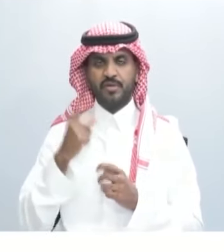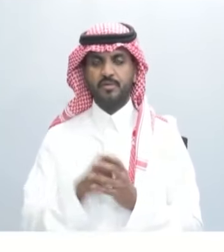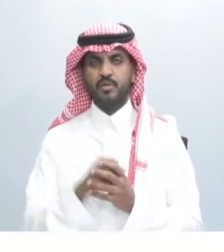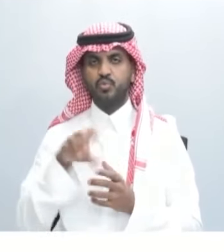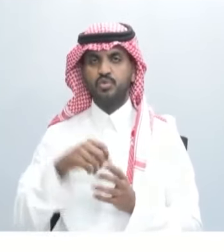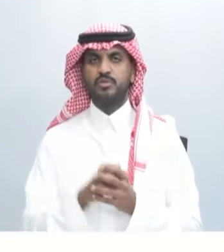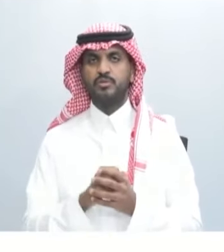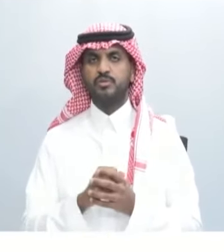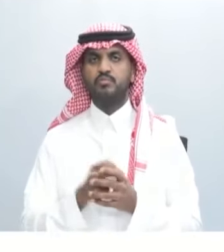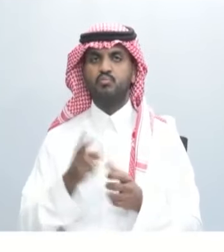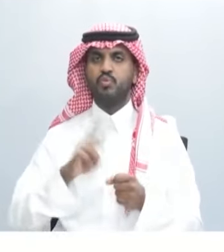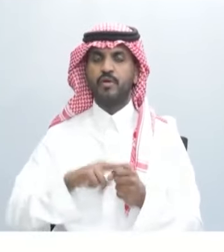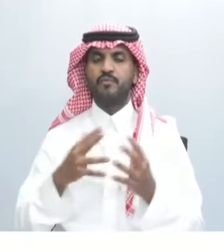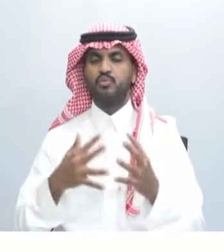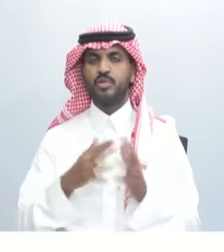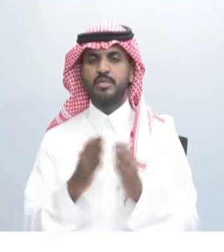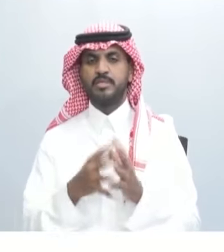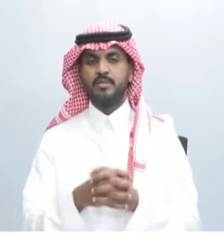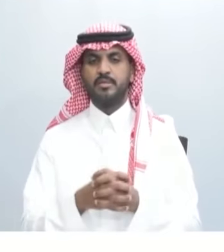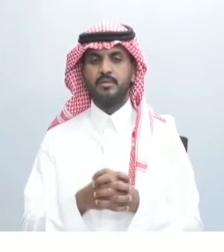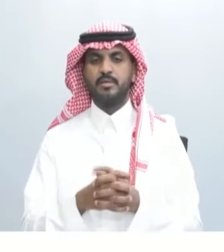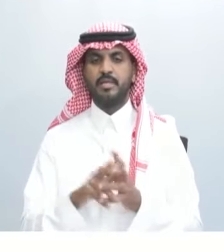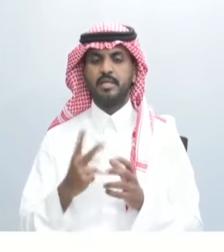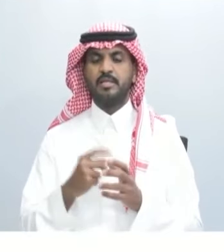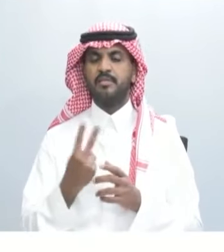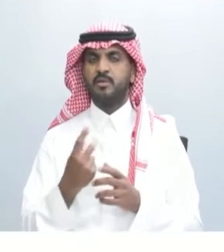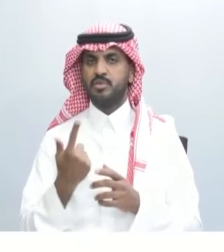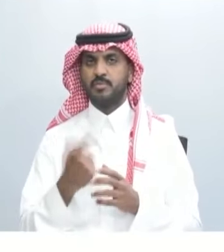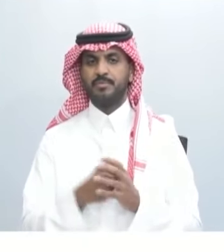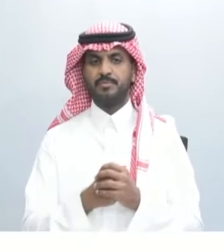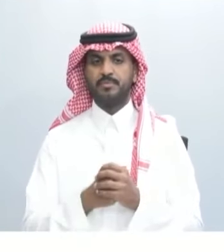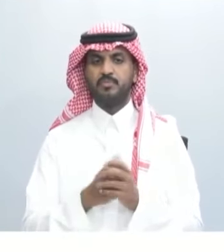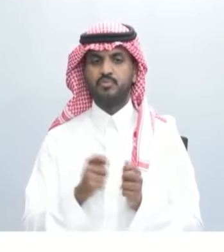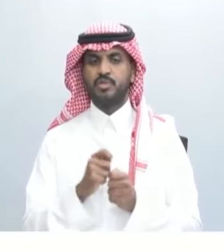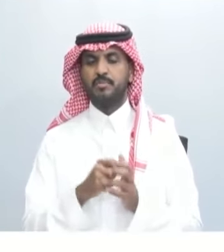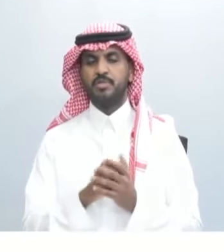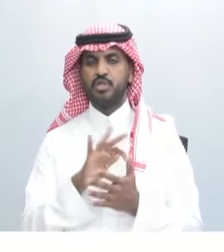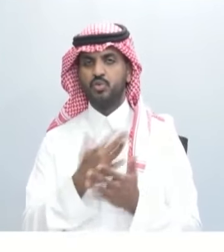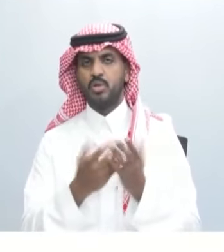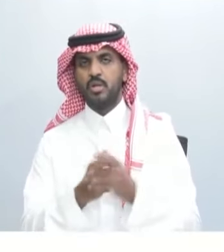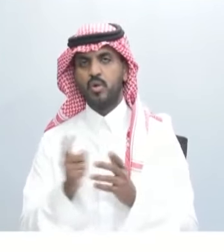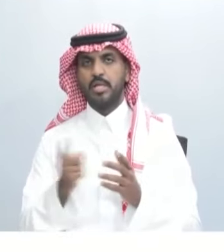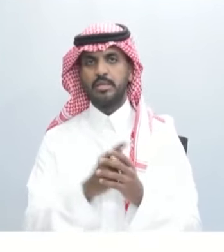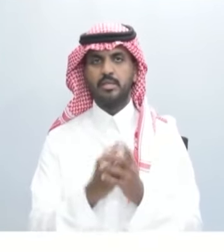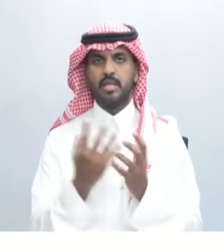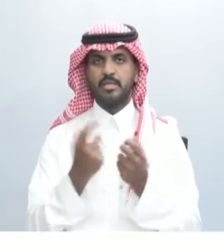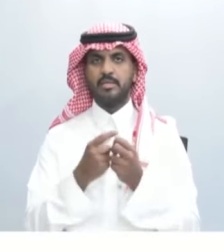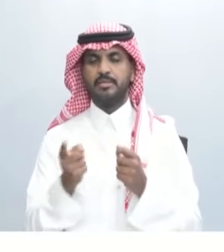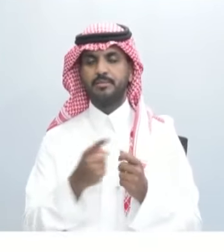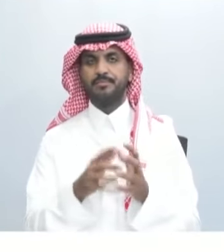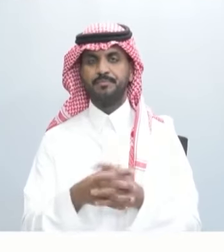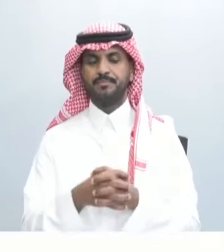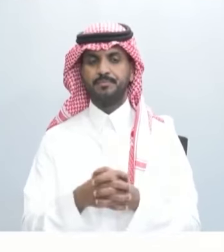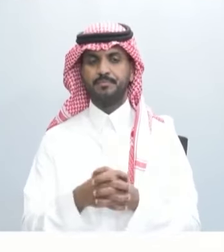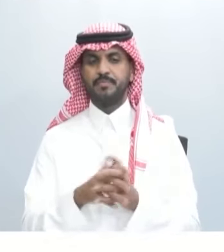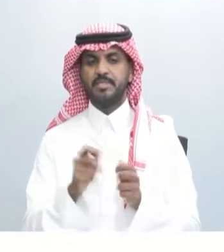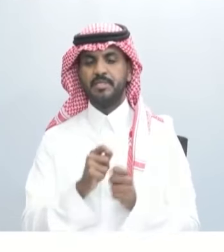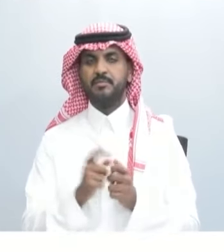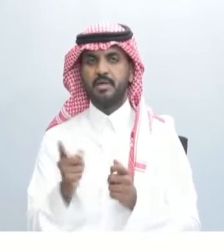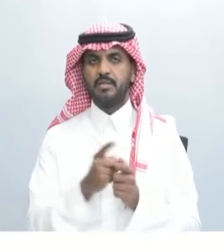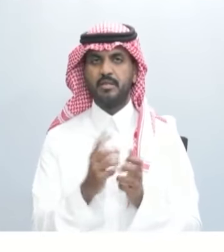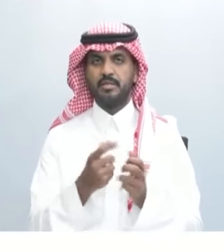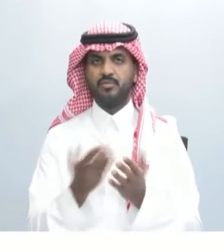نوجد مضاعف المشترك الاصغر للعددين اثنان وسبعه ومستعملينه اما جدول او خط الاعداد كذلك هنا سنستخدم